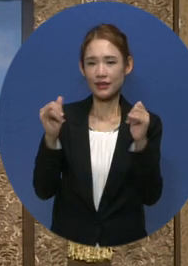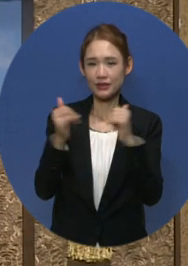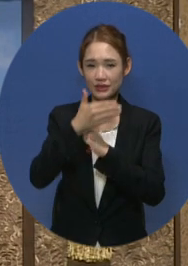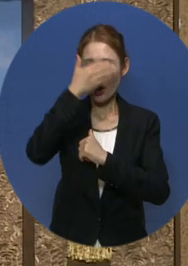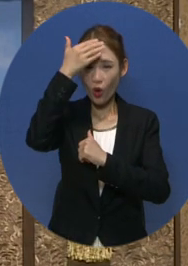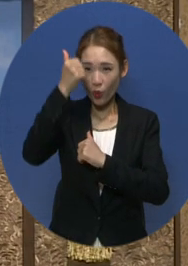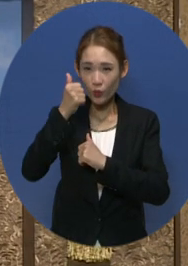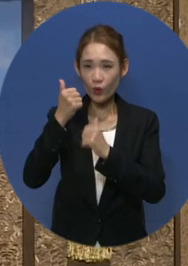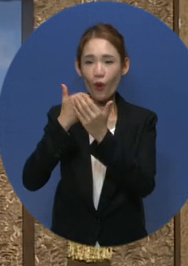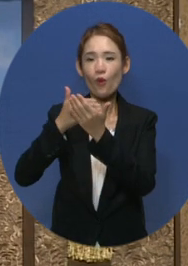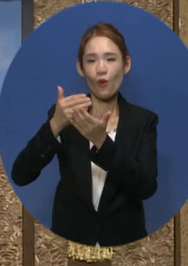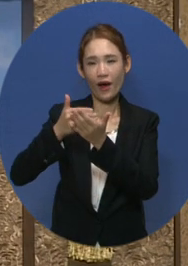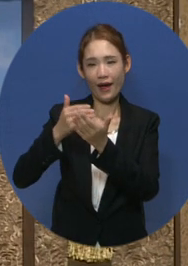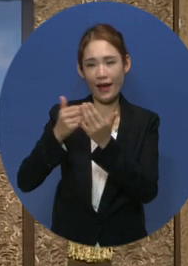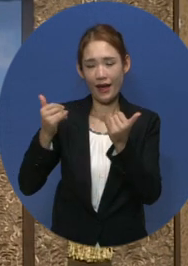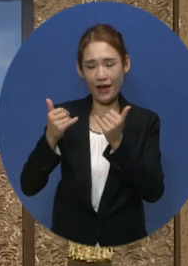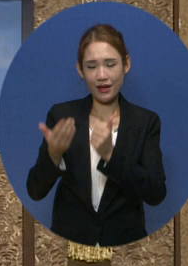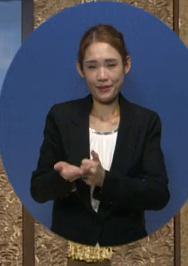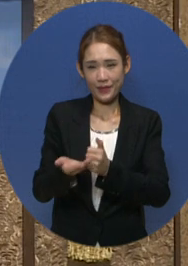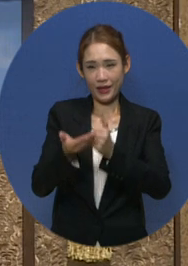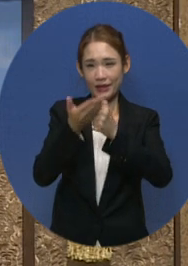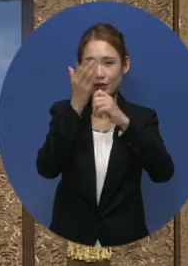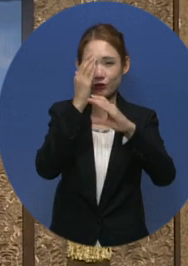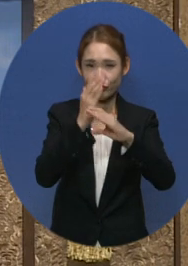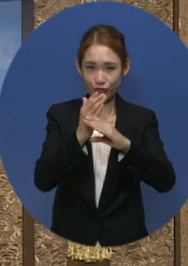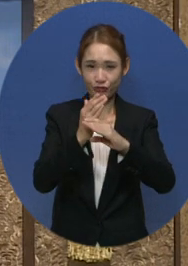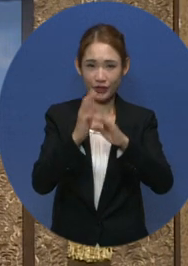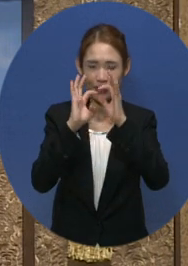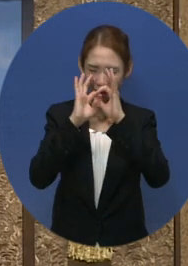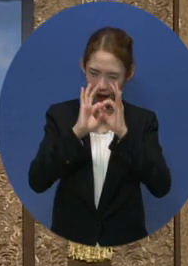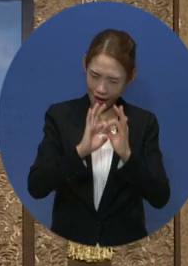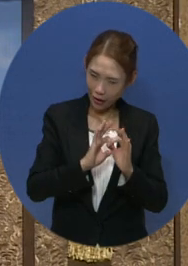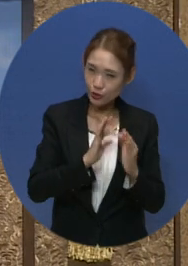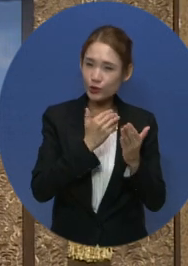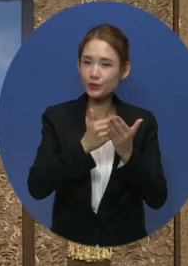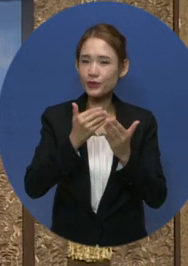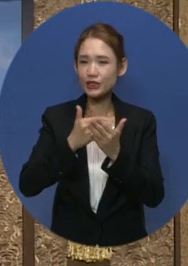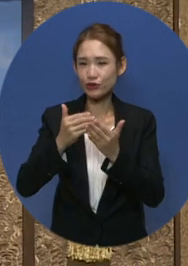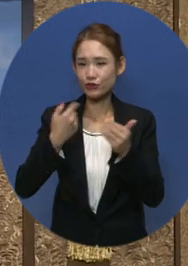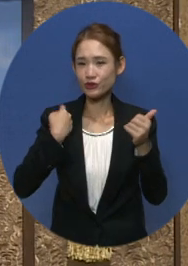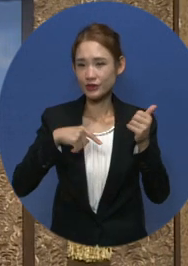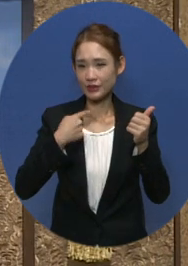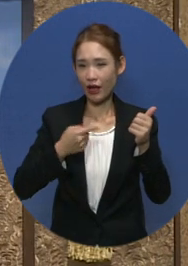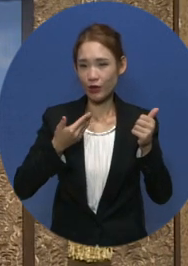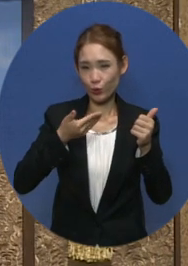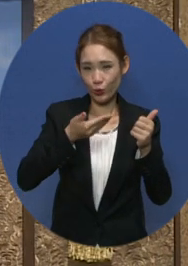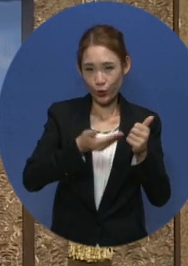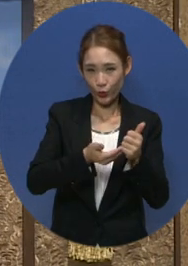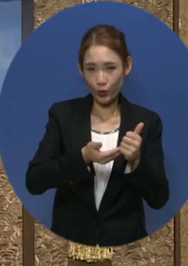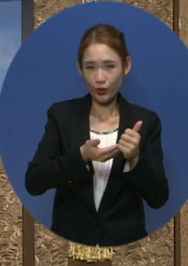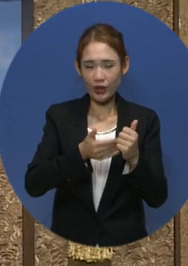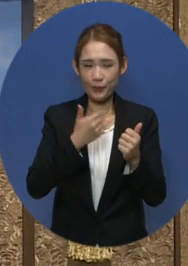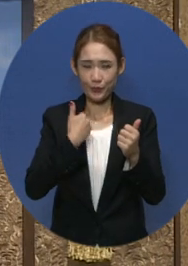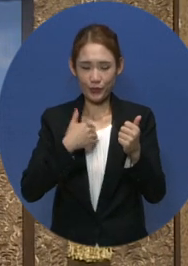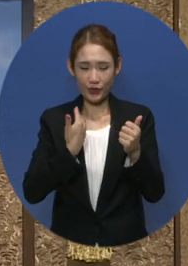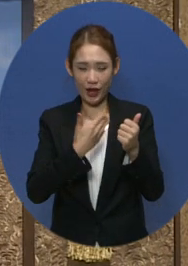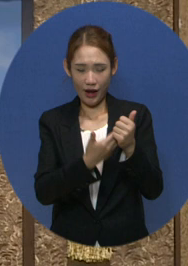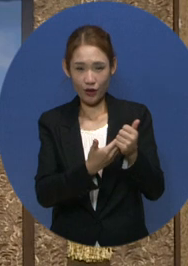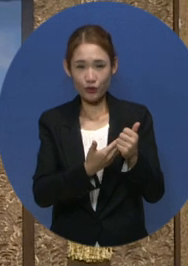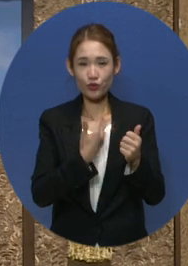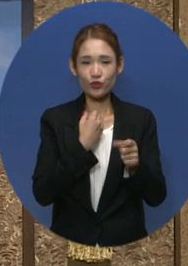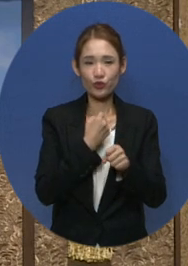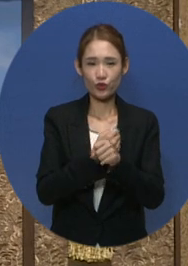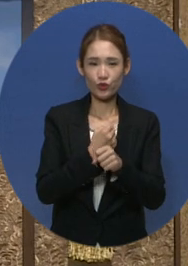화가로 양성하는 그런 사업이고요. 꾸준히 미술 지도 전문가들이 네. 미술 선생님들이 이제 미술 지도를 하고 있고요.